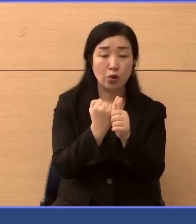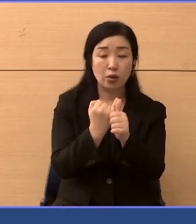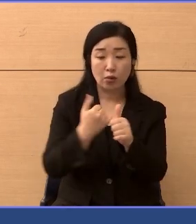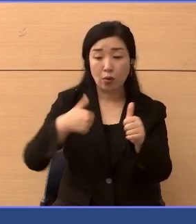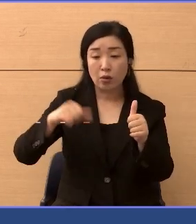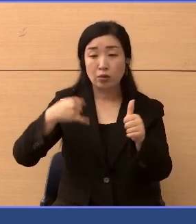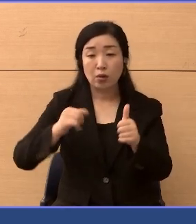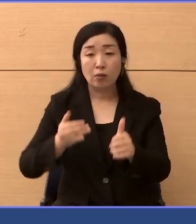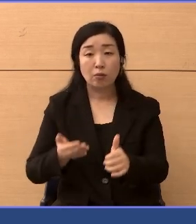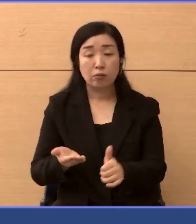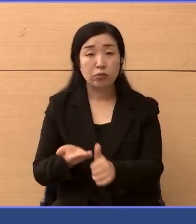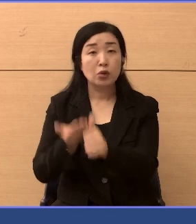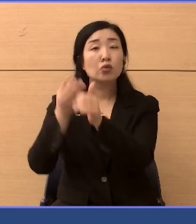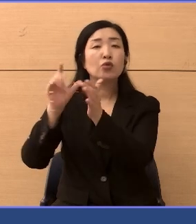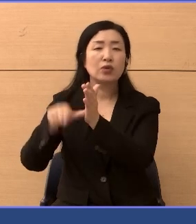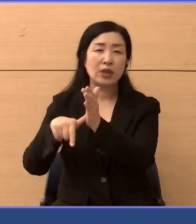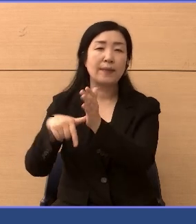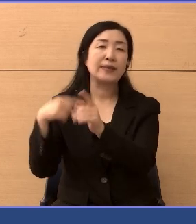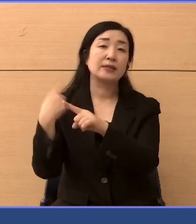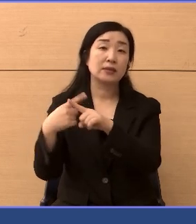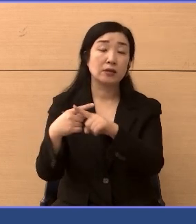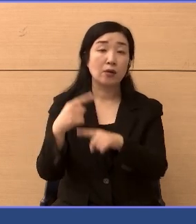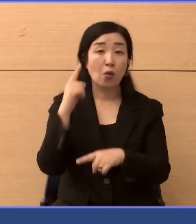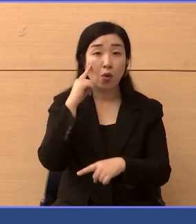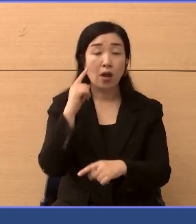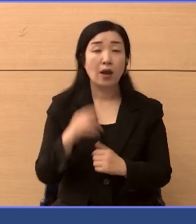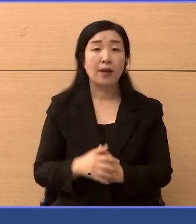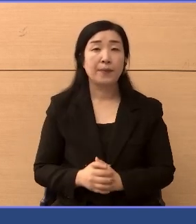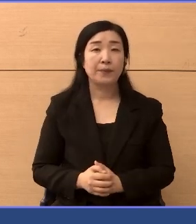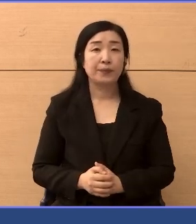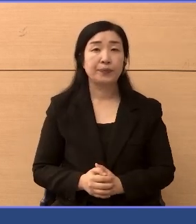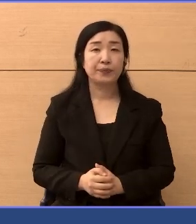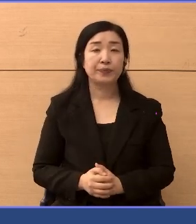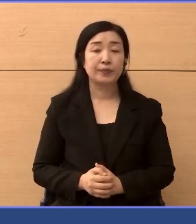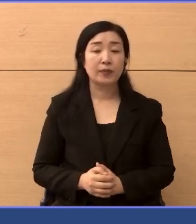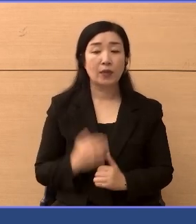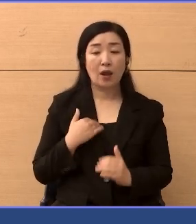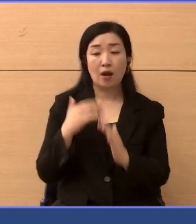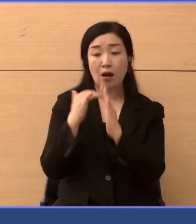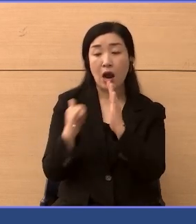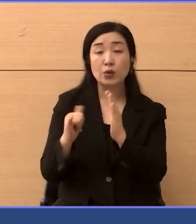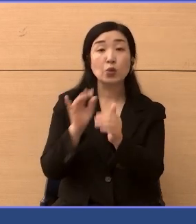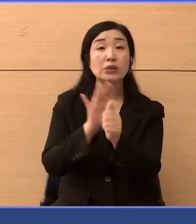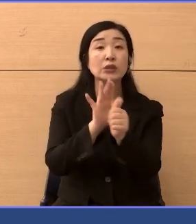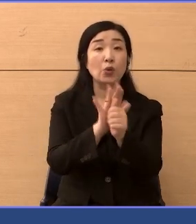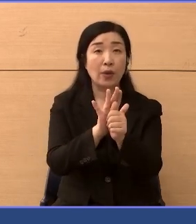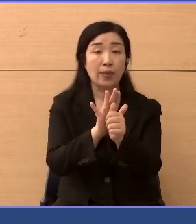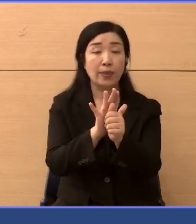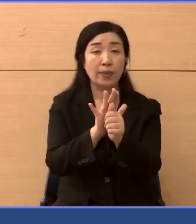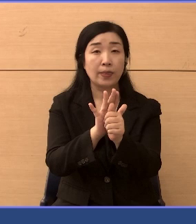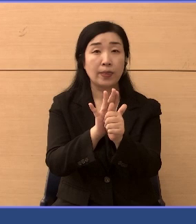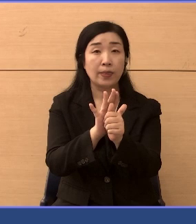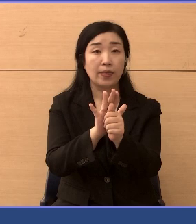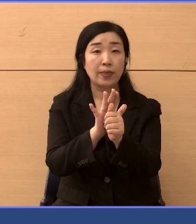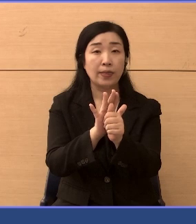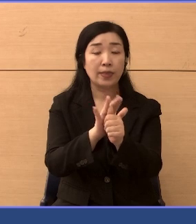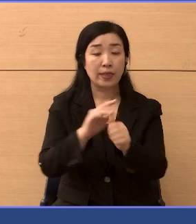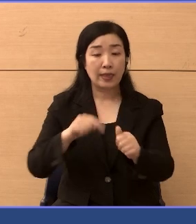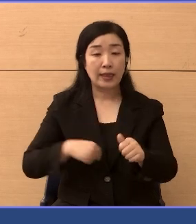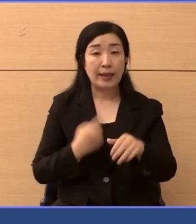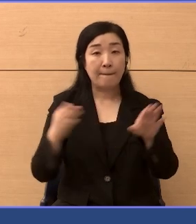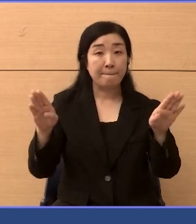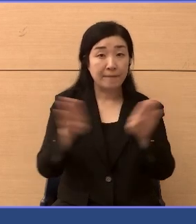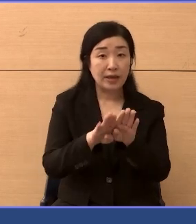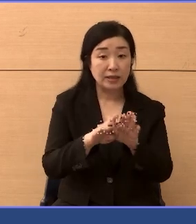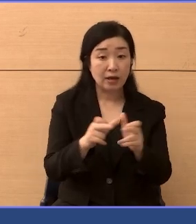더더욱 supporting 그렇겠죠. families where 저희가 a parent 가족을 with 지원할 ASD 때 goes on to have 자폐